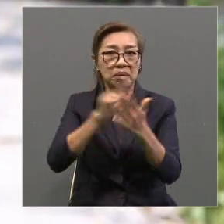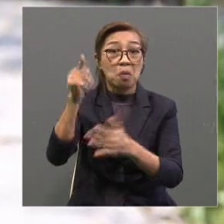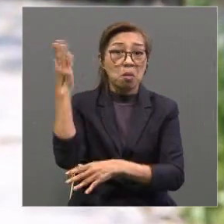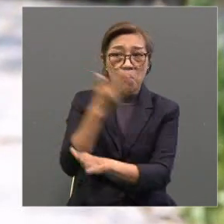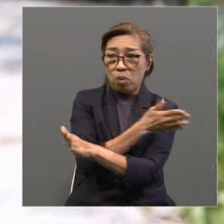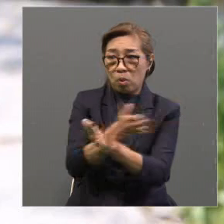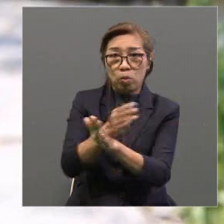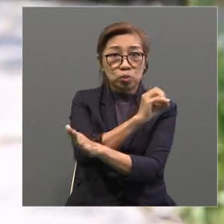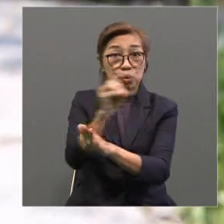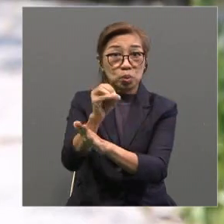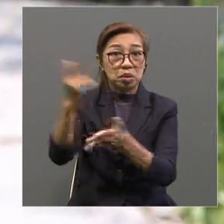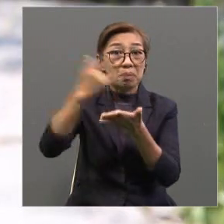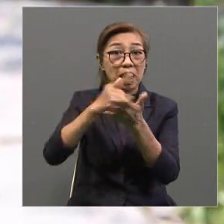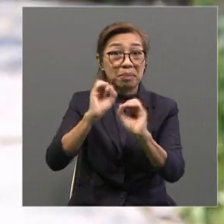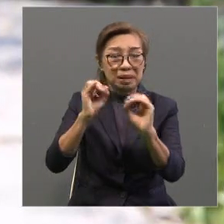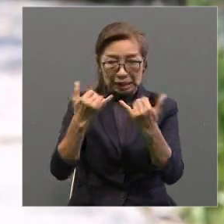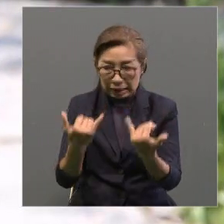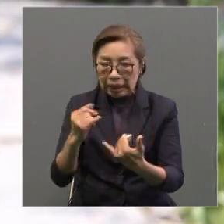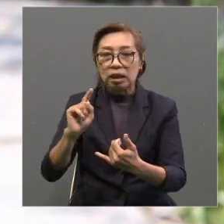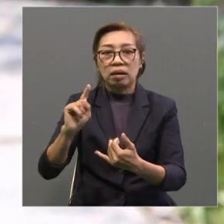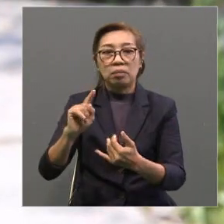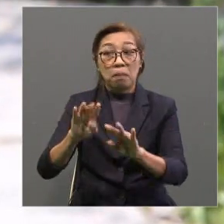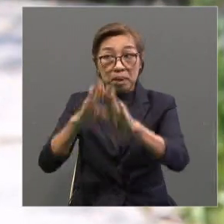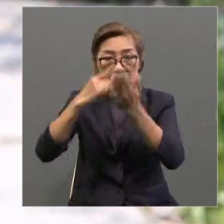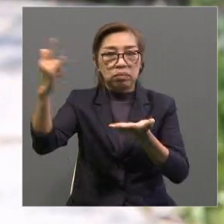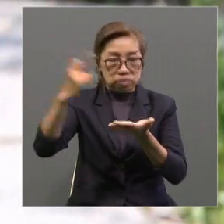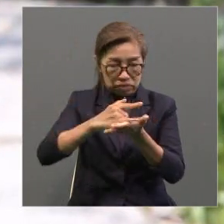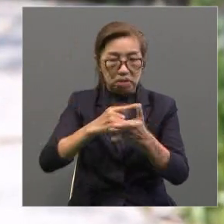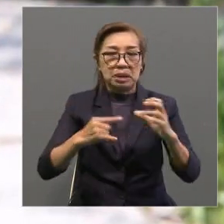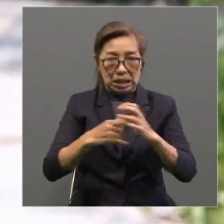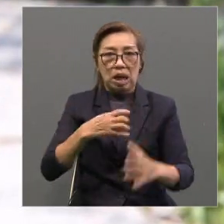ก็ไม่ได้เดินทางมาหลายปีเขาก็ยังมีความต้องการที่จะมาพัทยาของเราน